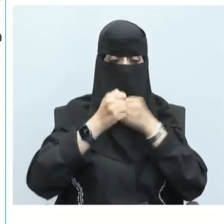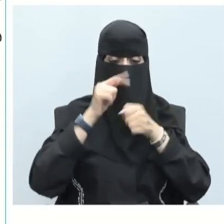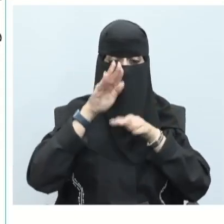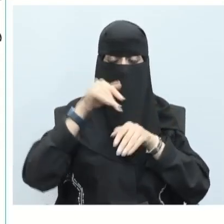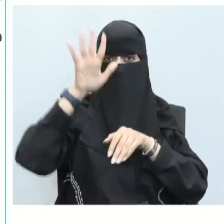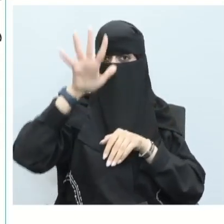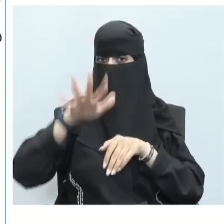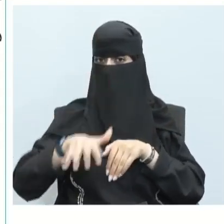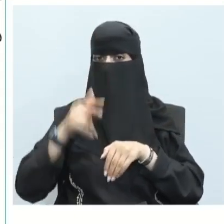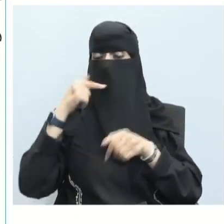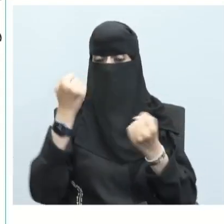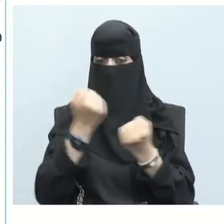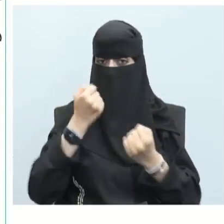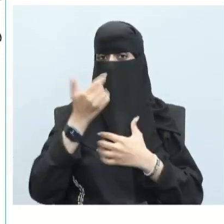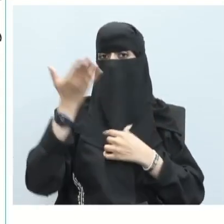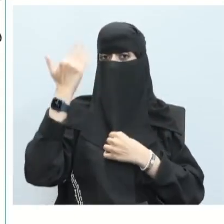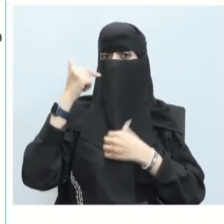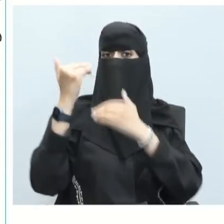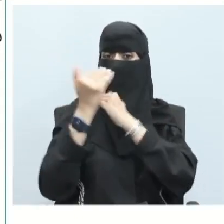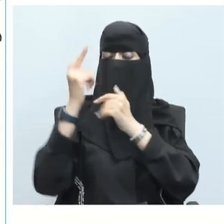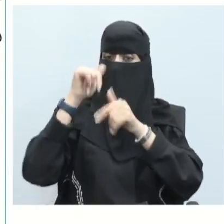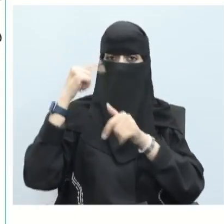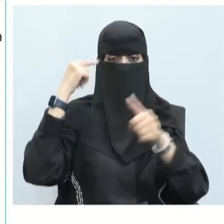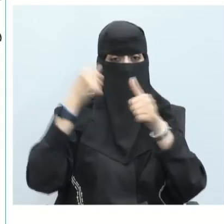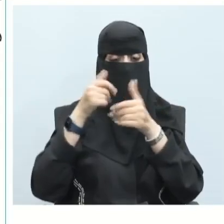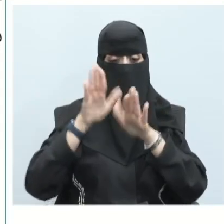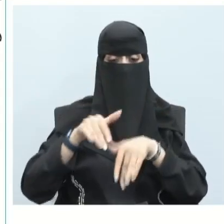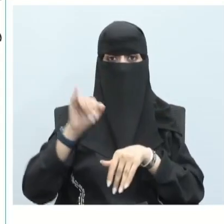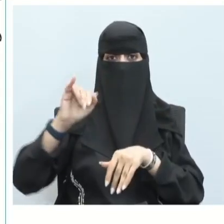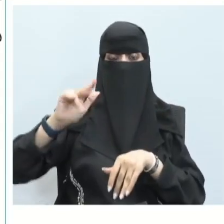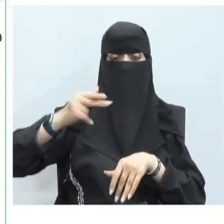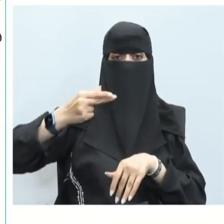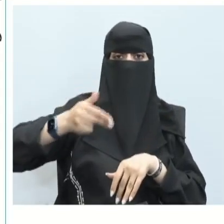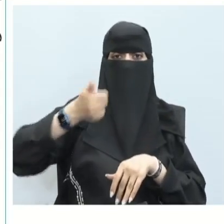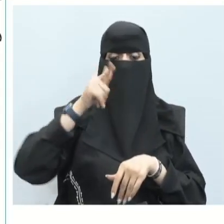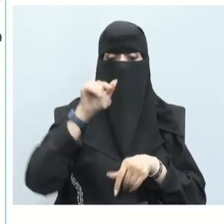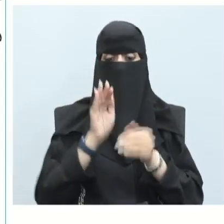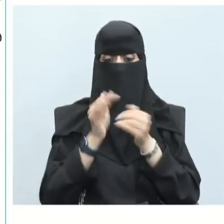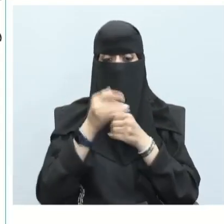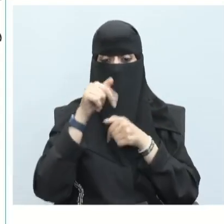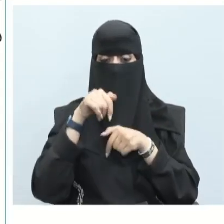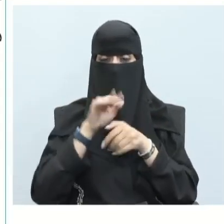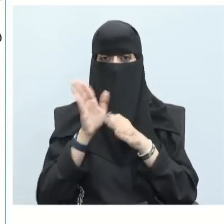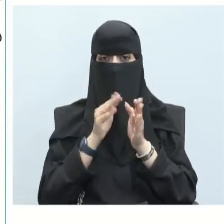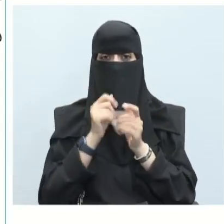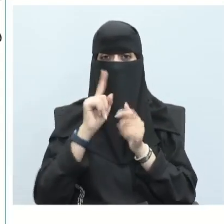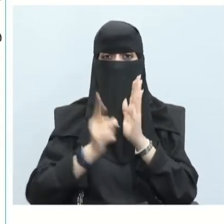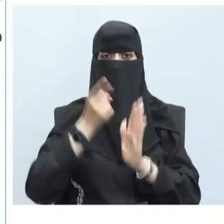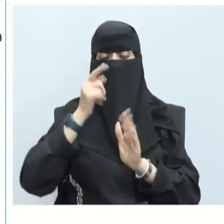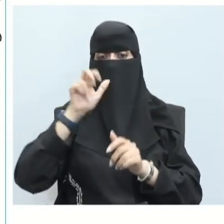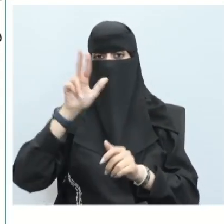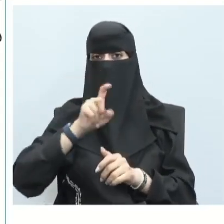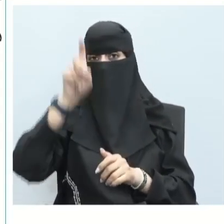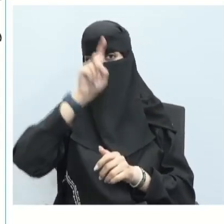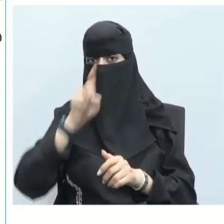هذه المغالطات تدربنا عليها وتعلمنا لكن للتذكير مغالطه الكلمات الملغومه المشحونه اذا السؤال المشحون